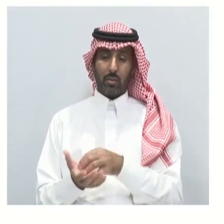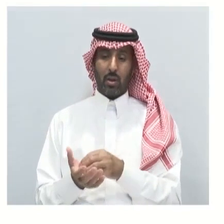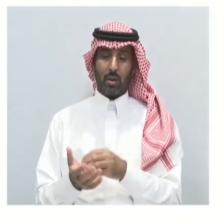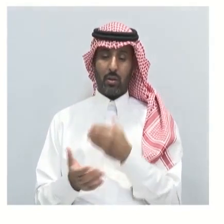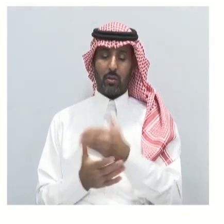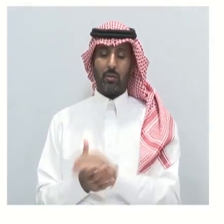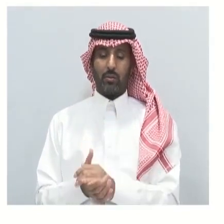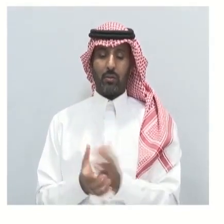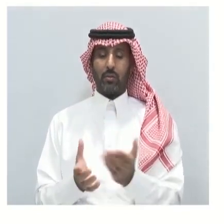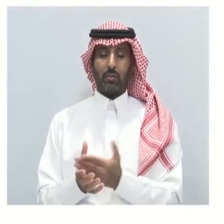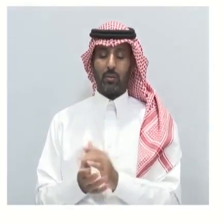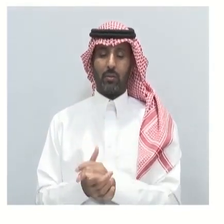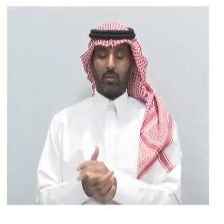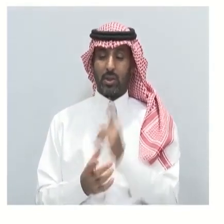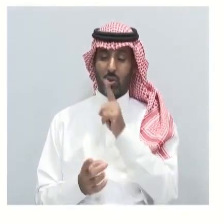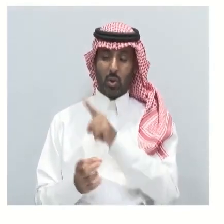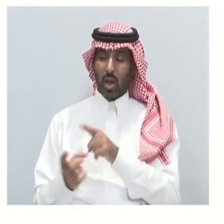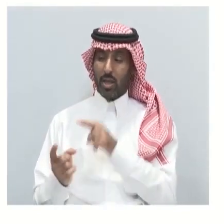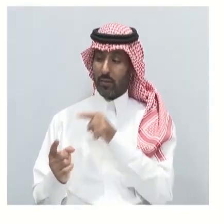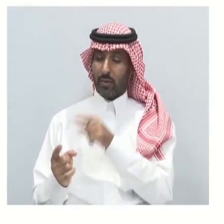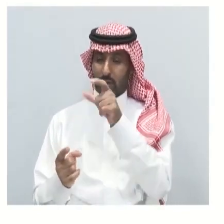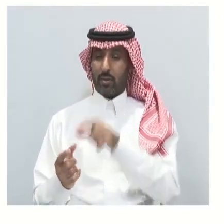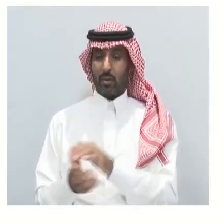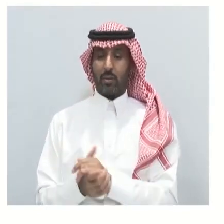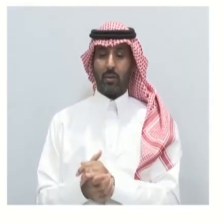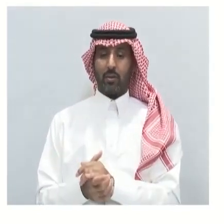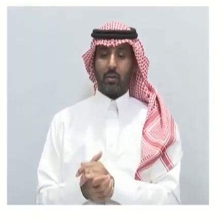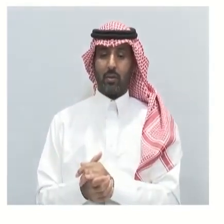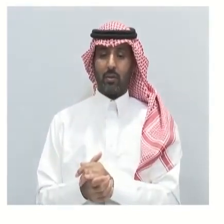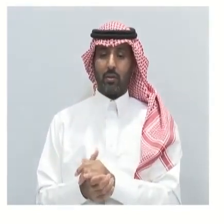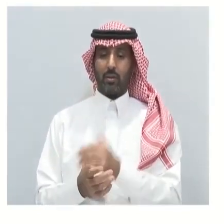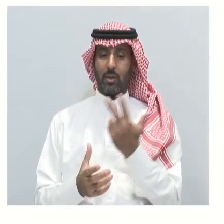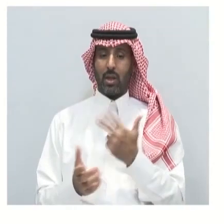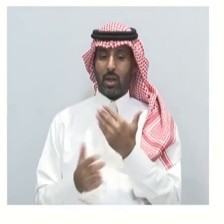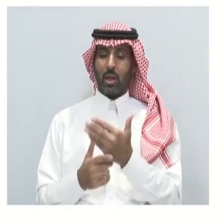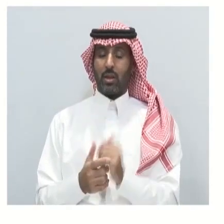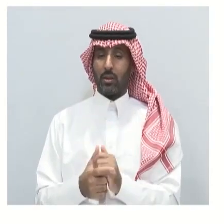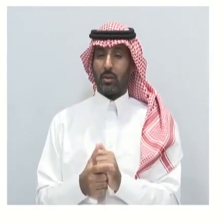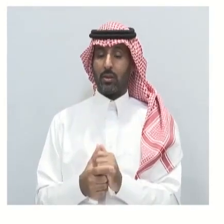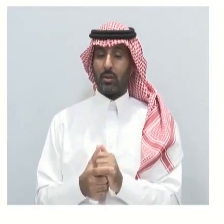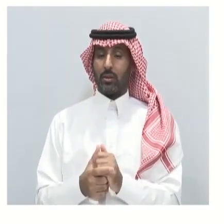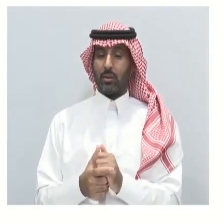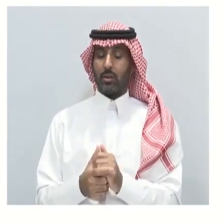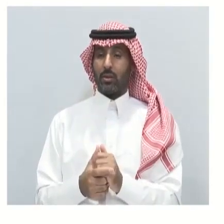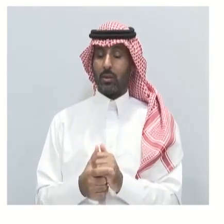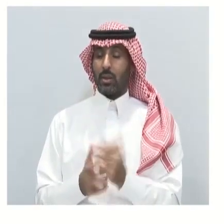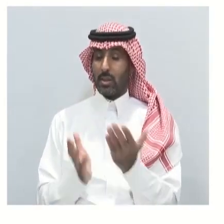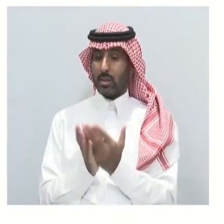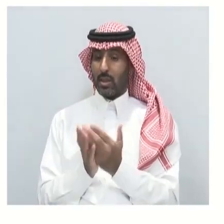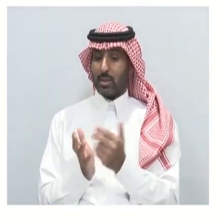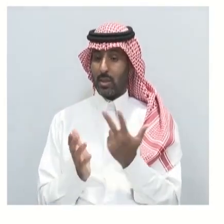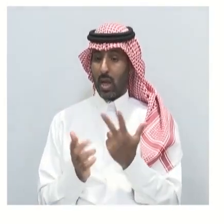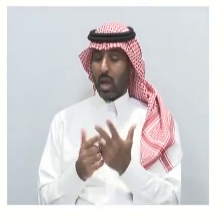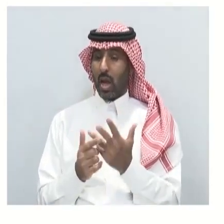ادواته نتيجه للتساؤلات التي حددها في بحثه بعد ذلك تناولنا الدرس التاسع